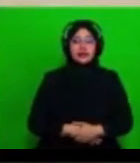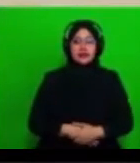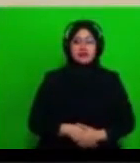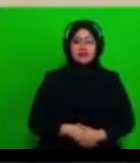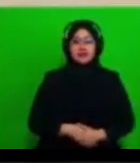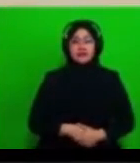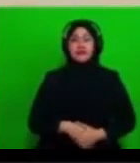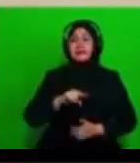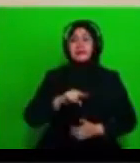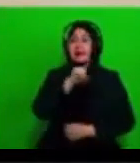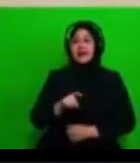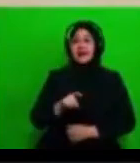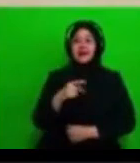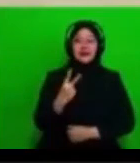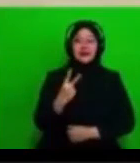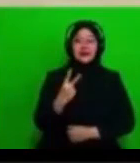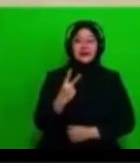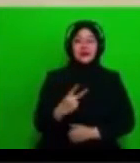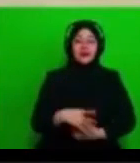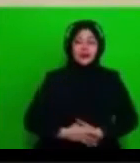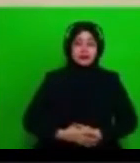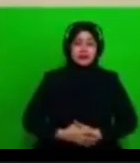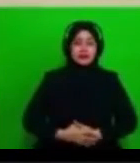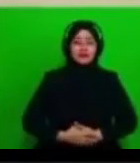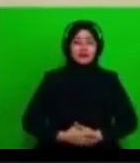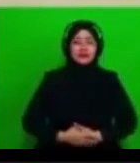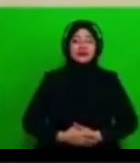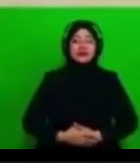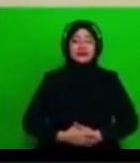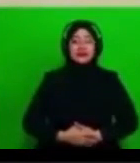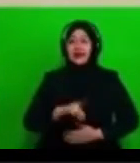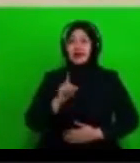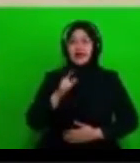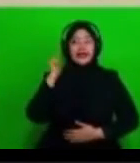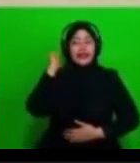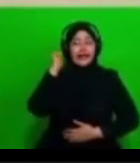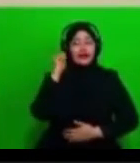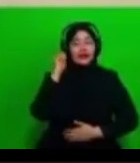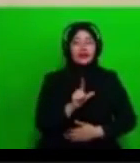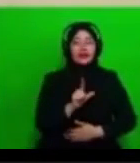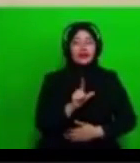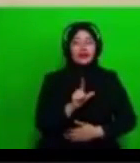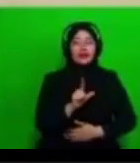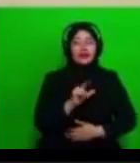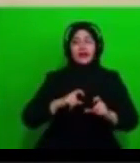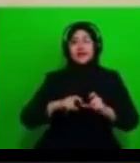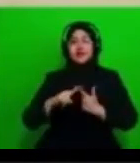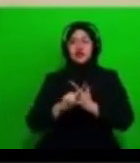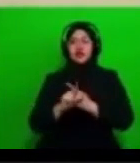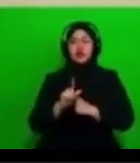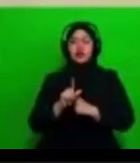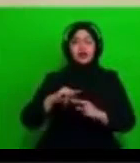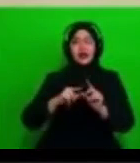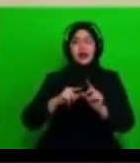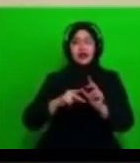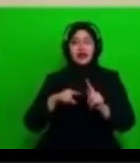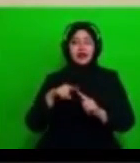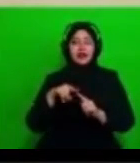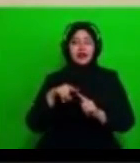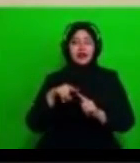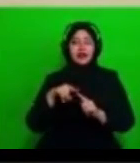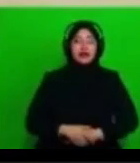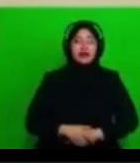Ini pertanyaan kedua, langsung kami bacakan. Dari Ibu Lilis Yulianti Safrida Siregar.